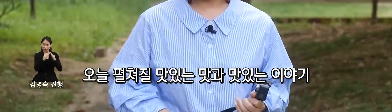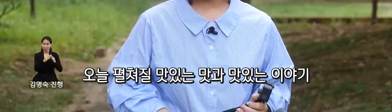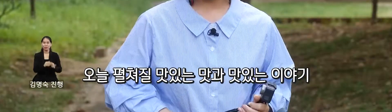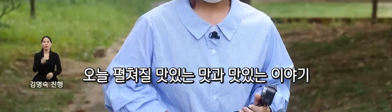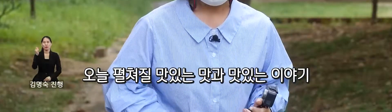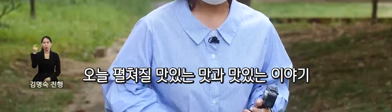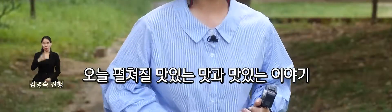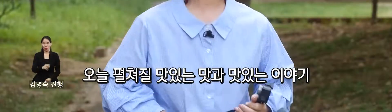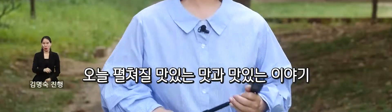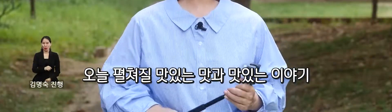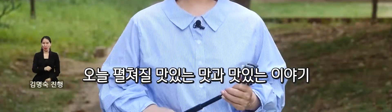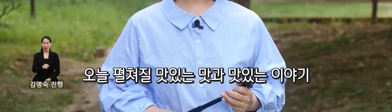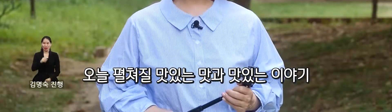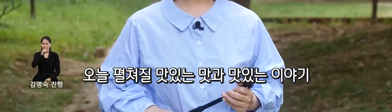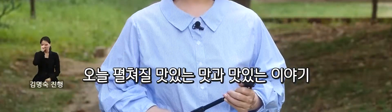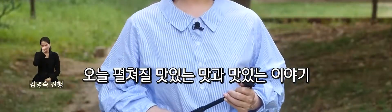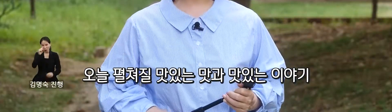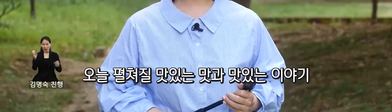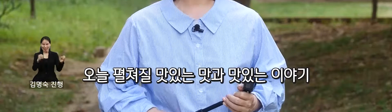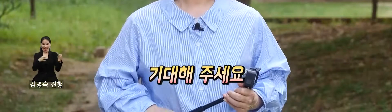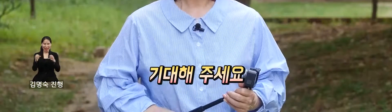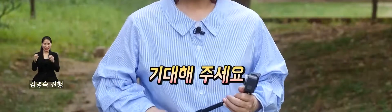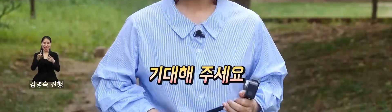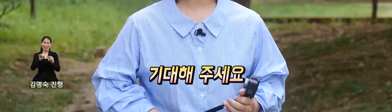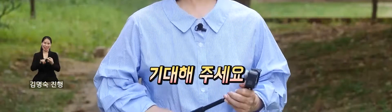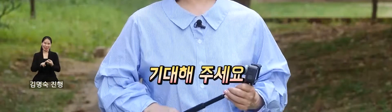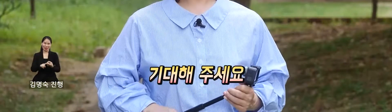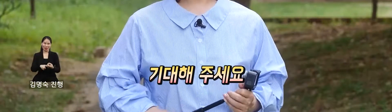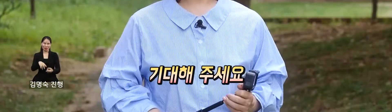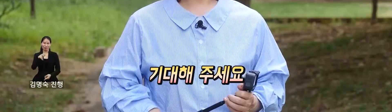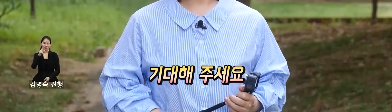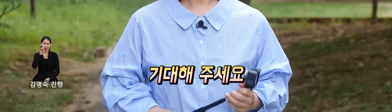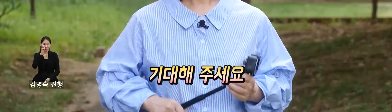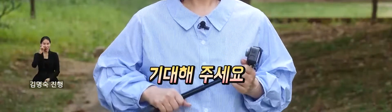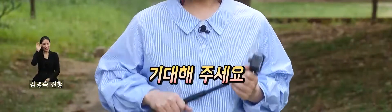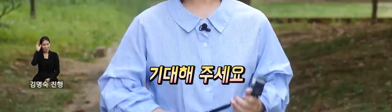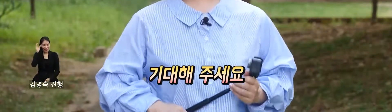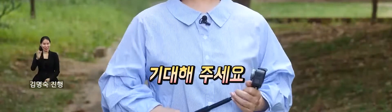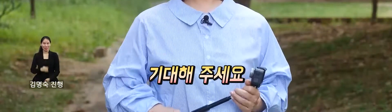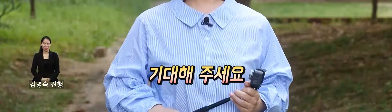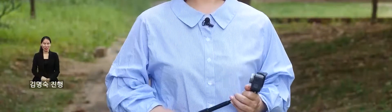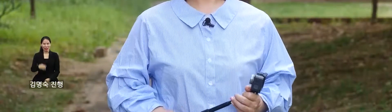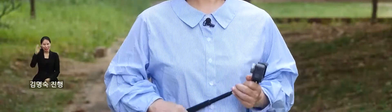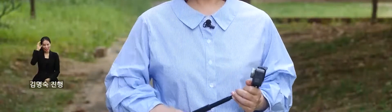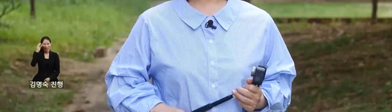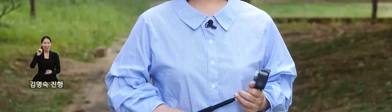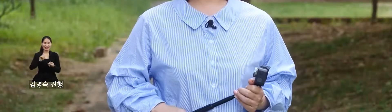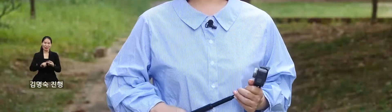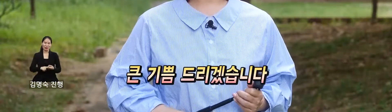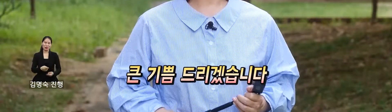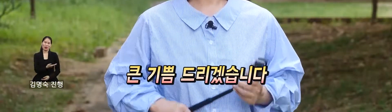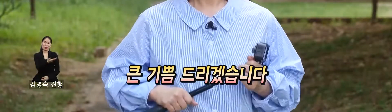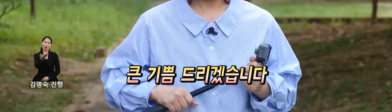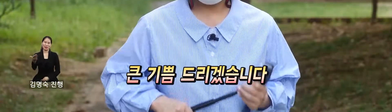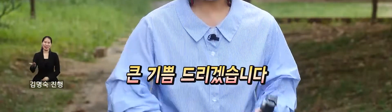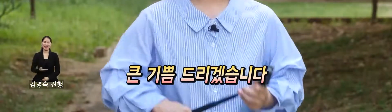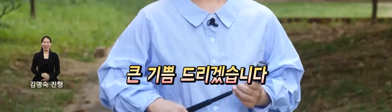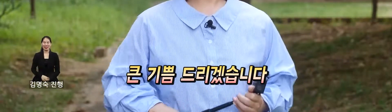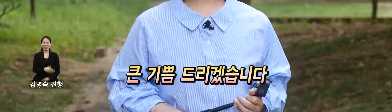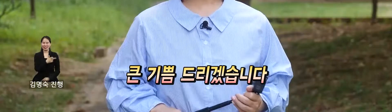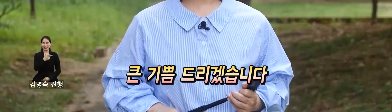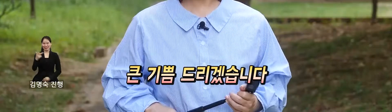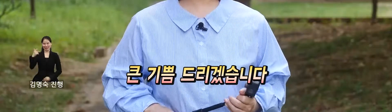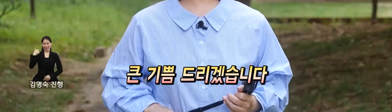또 어떤 맛있는 이야기가 펼쳐질지 기대가 되시죠? 자, 기대한 만큼 여러분들에게